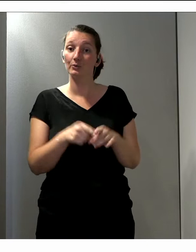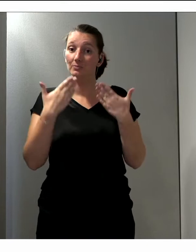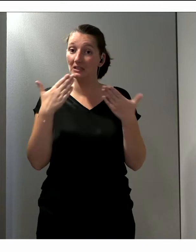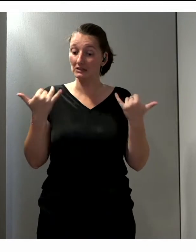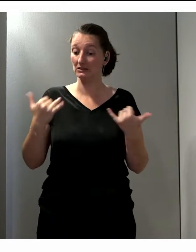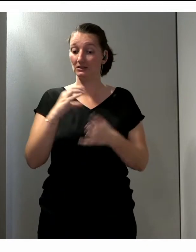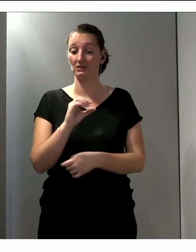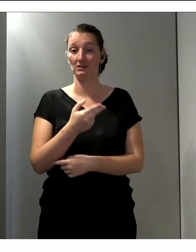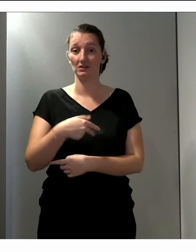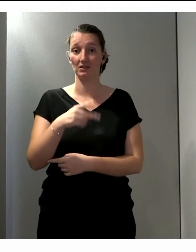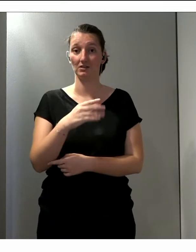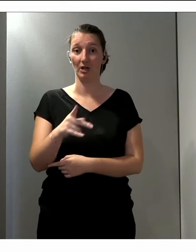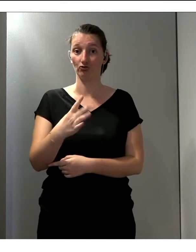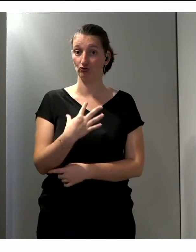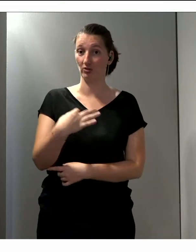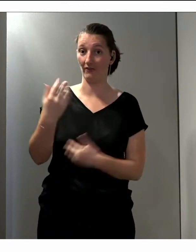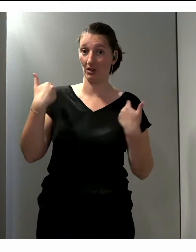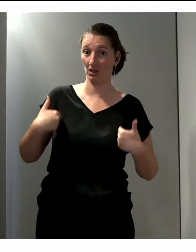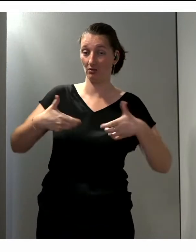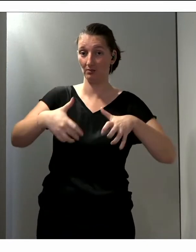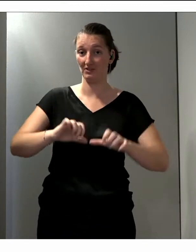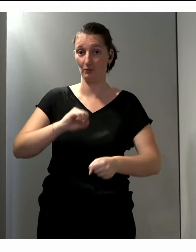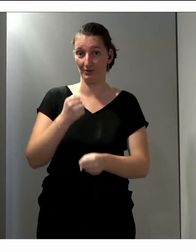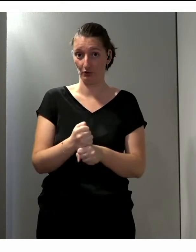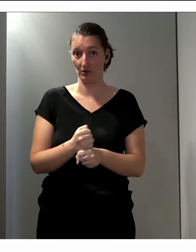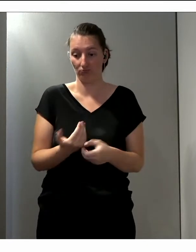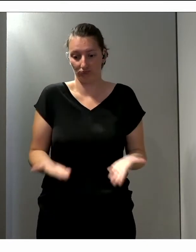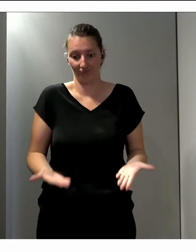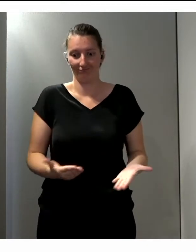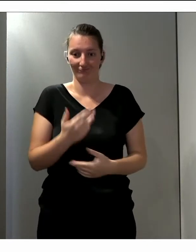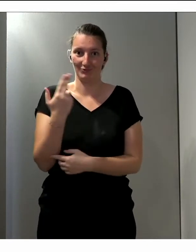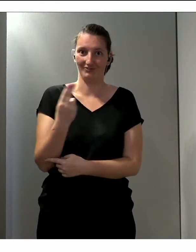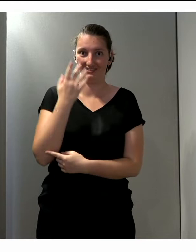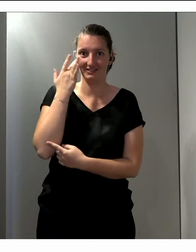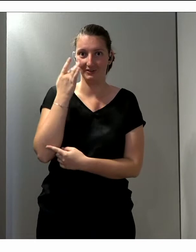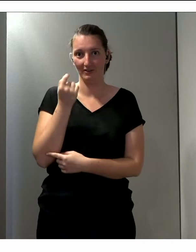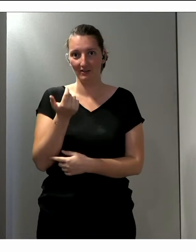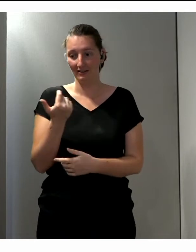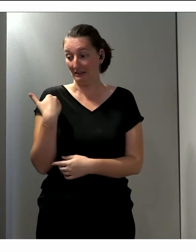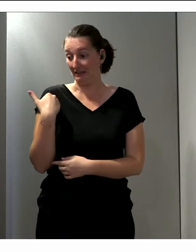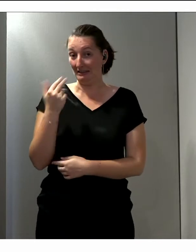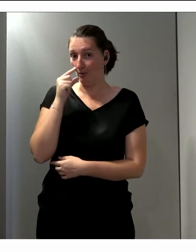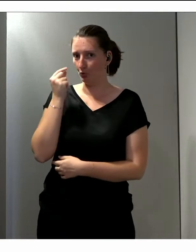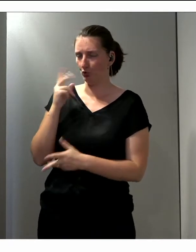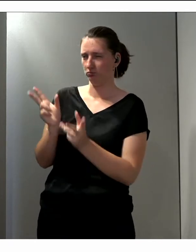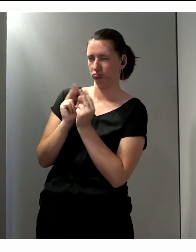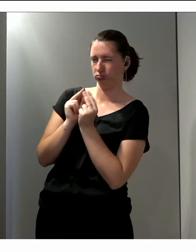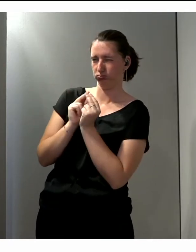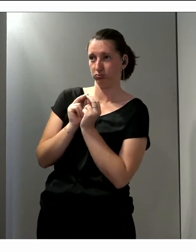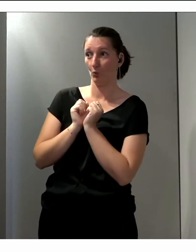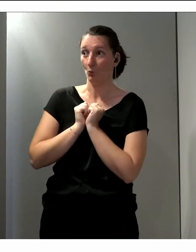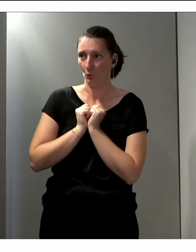CNCPH d'avoir invité l'administration pénitentiaire à l'occasion de son université d'été. Un peu difficile de prendre la parole après le CGLPL et le